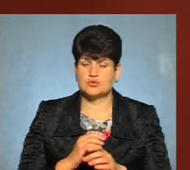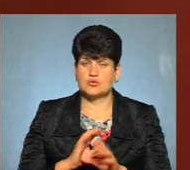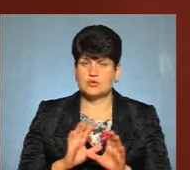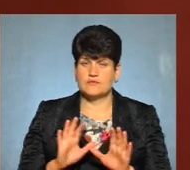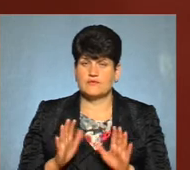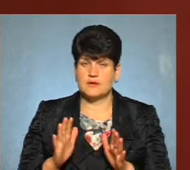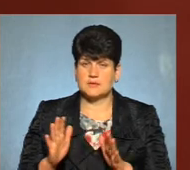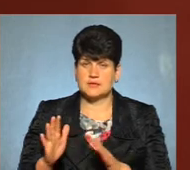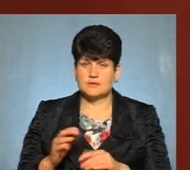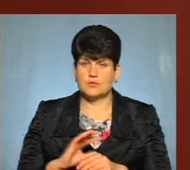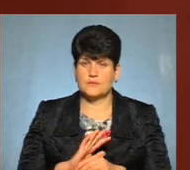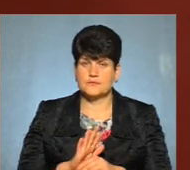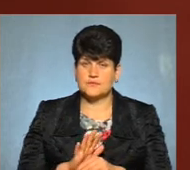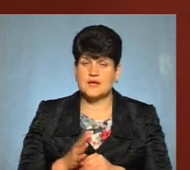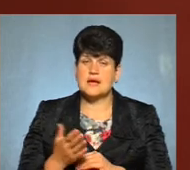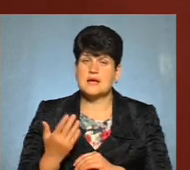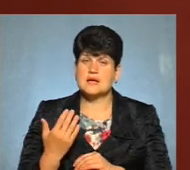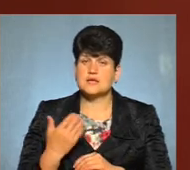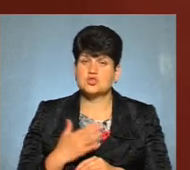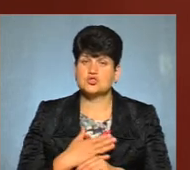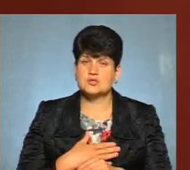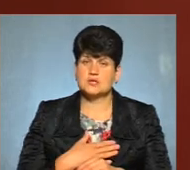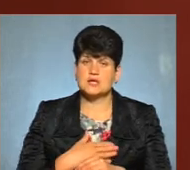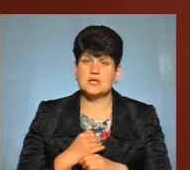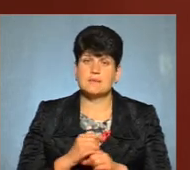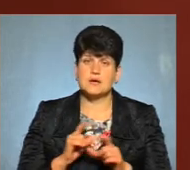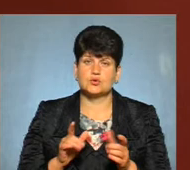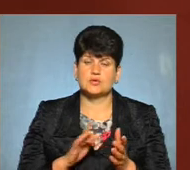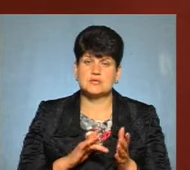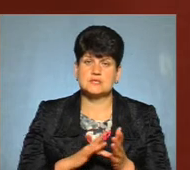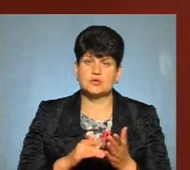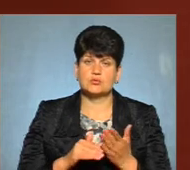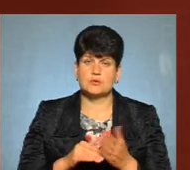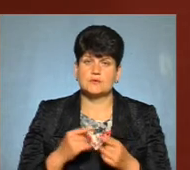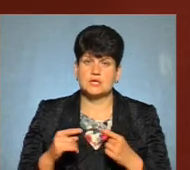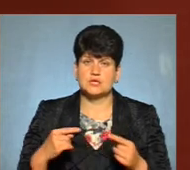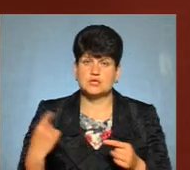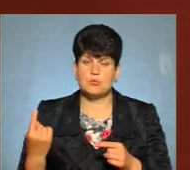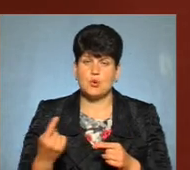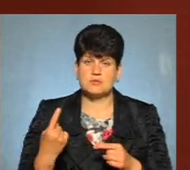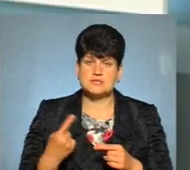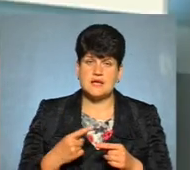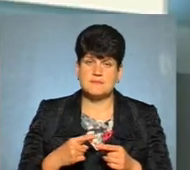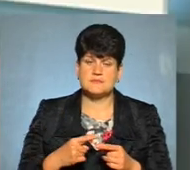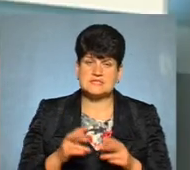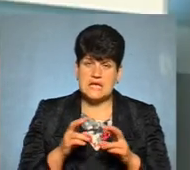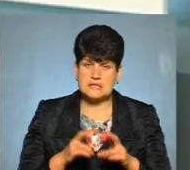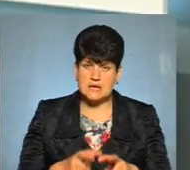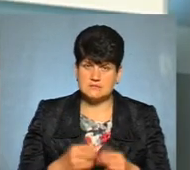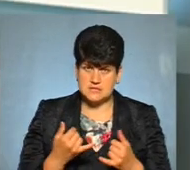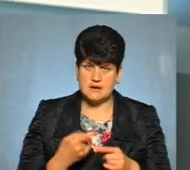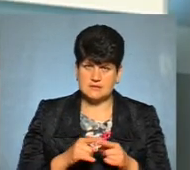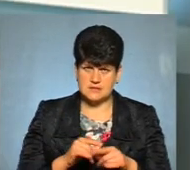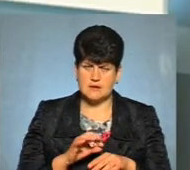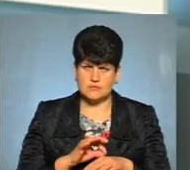ковід. Раніше наш лабораторний центр допомагав іншим областям з аналізами. Чи відбувається це зараз?